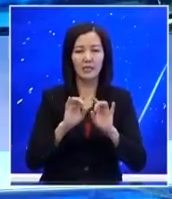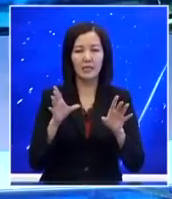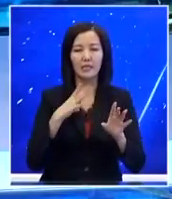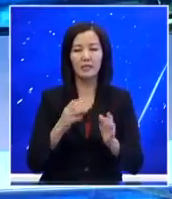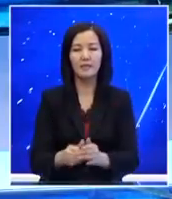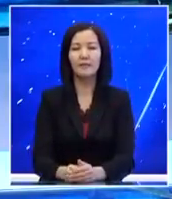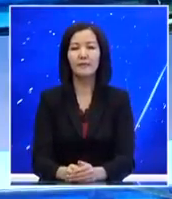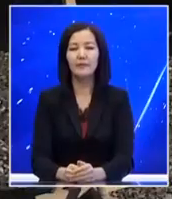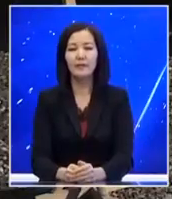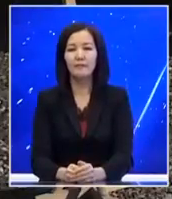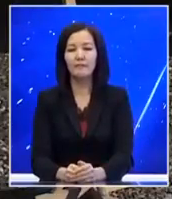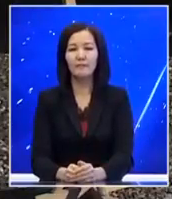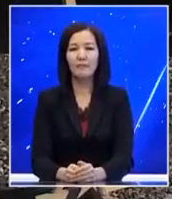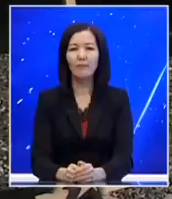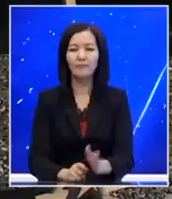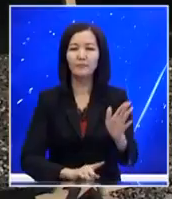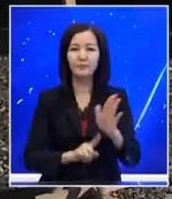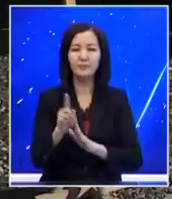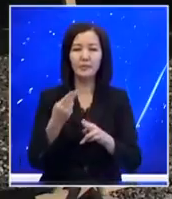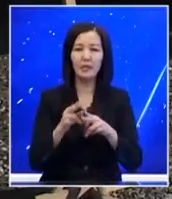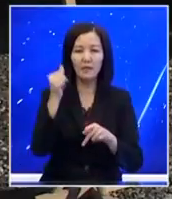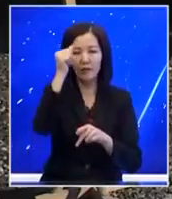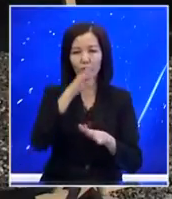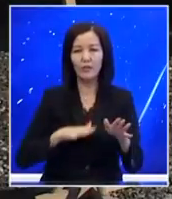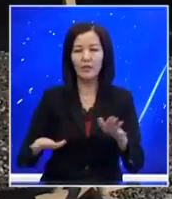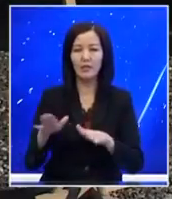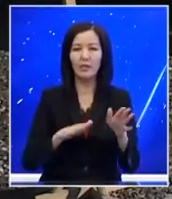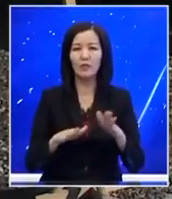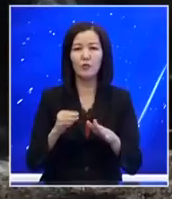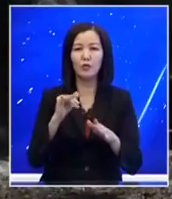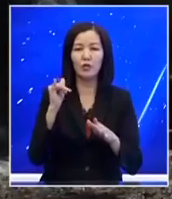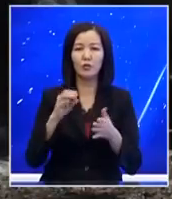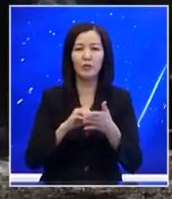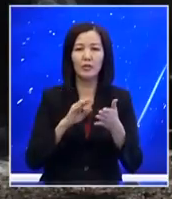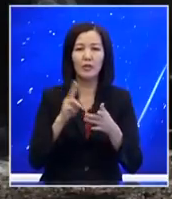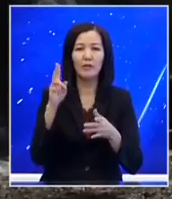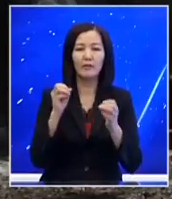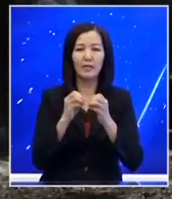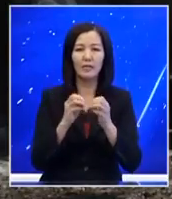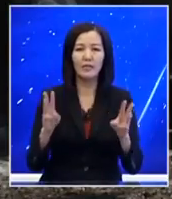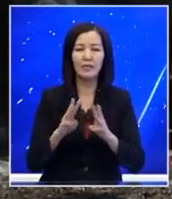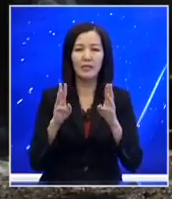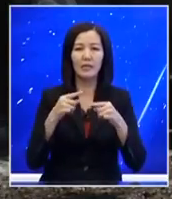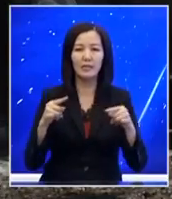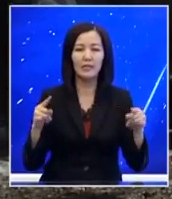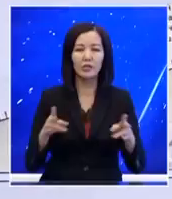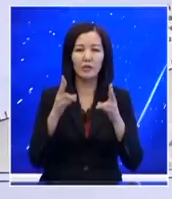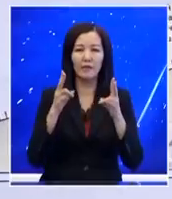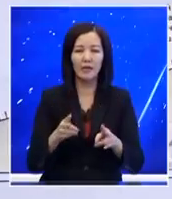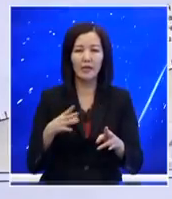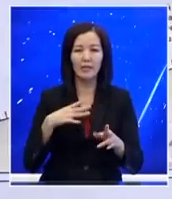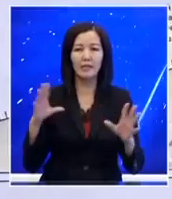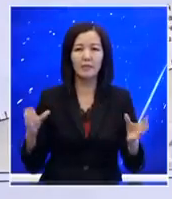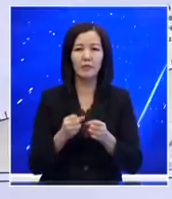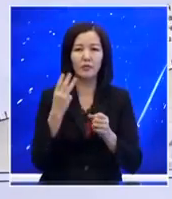Хатиновский. С начала текущего года на территории края ЖТСУ зарегистрировано 210 ЧС различного характера, при которых было